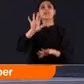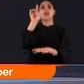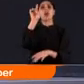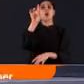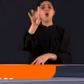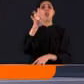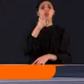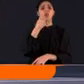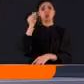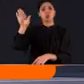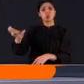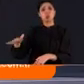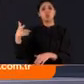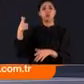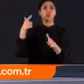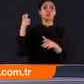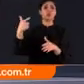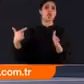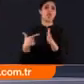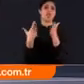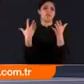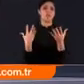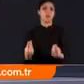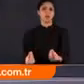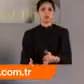bir çocuk da o kurşunlardan birine hedef oldu.